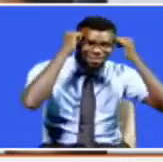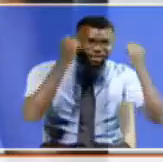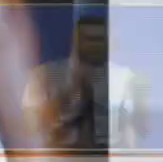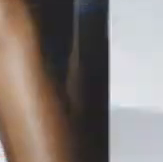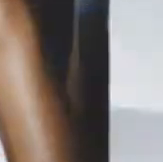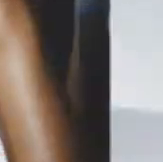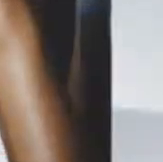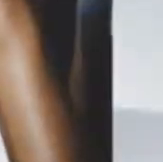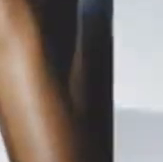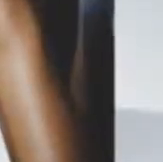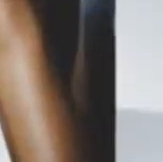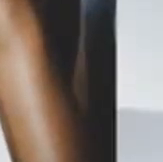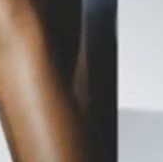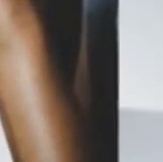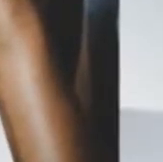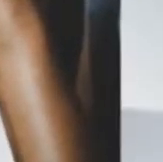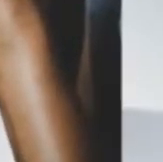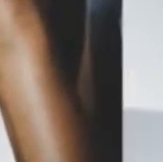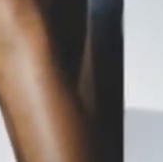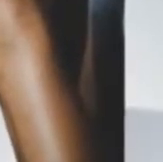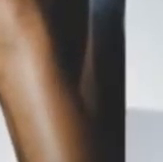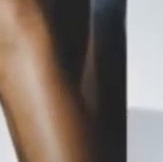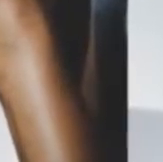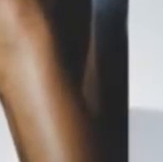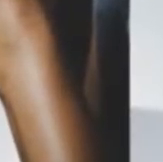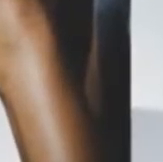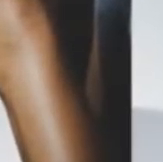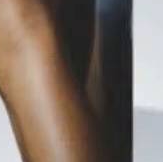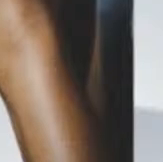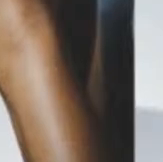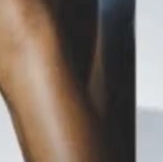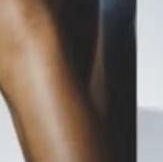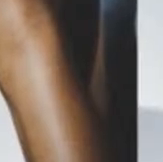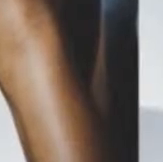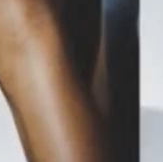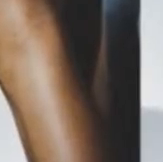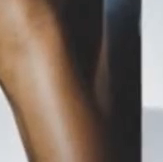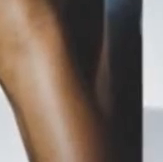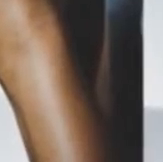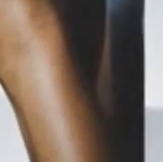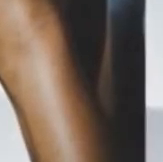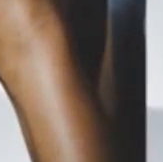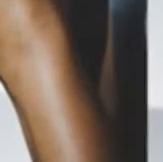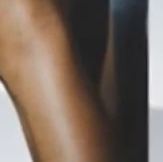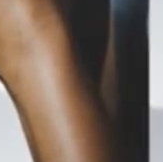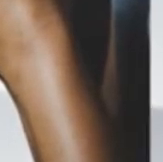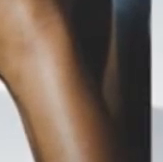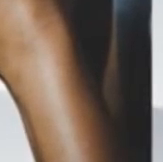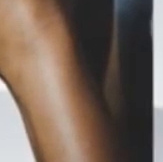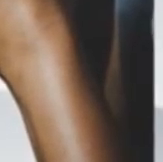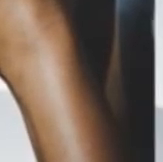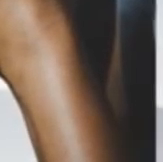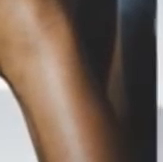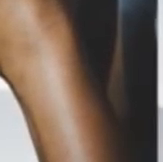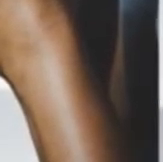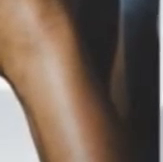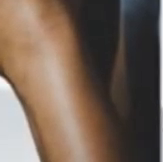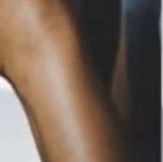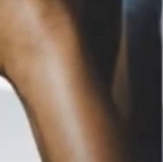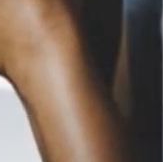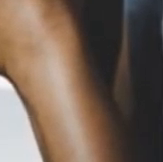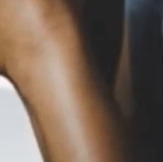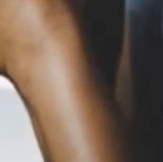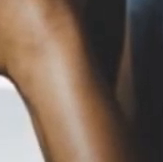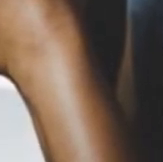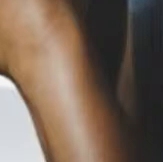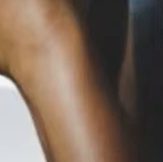mwaka 2019, ilirekodi jumla ya Wakenya milioni 47.2. Makadirio ya serikali ya mwaka